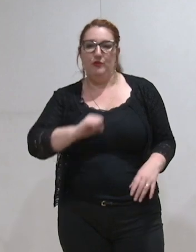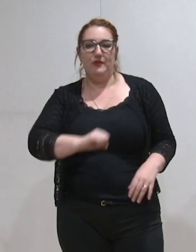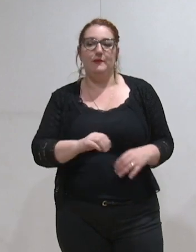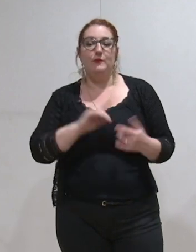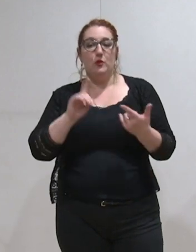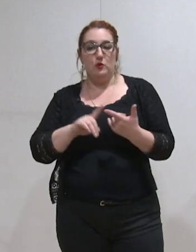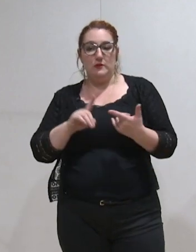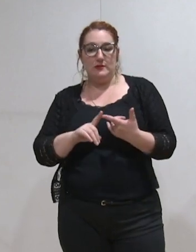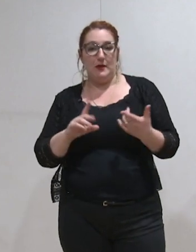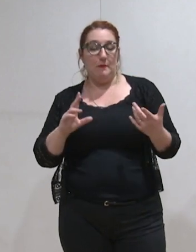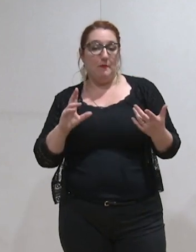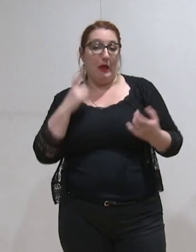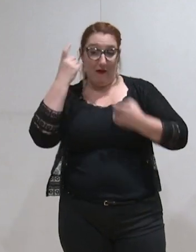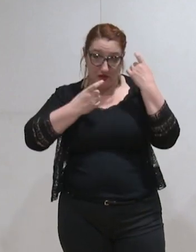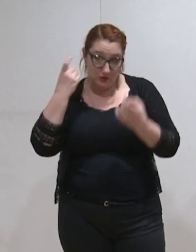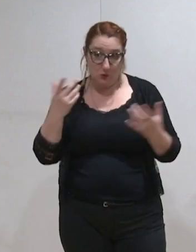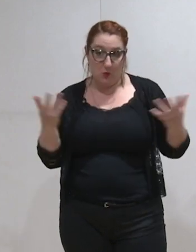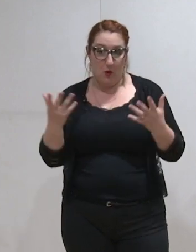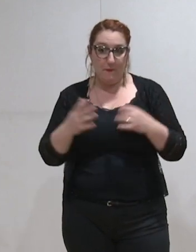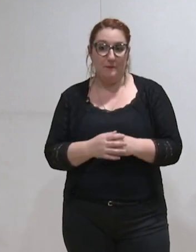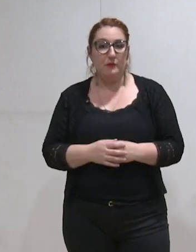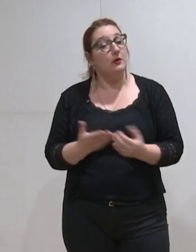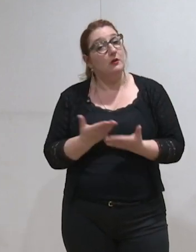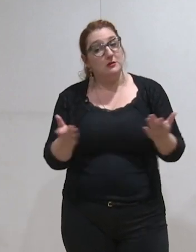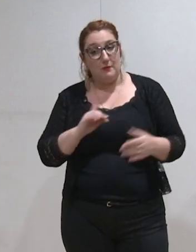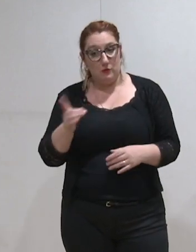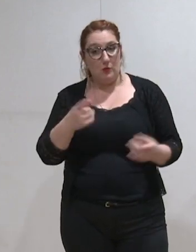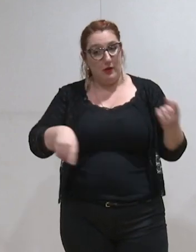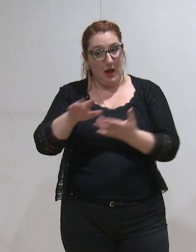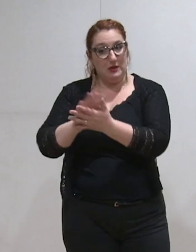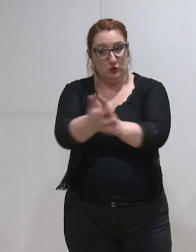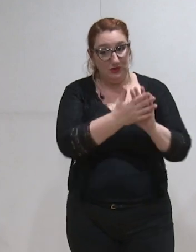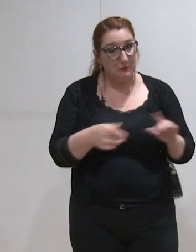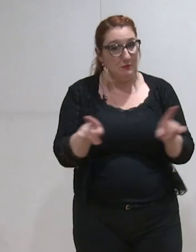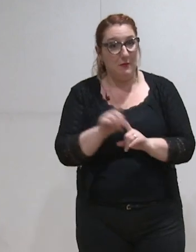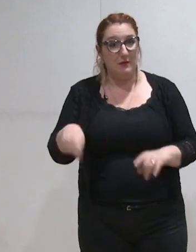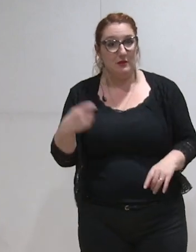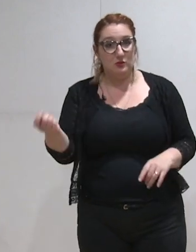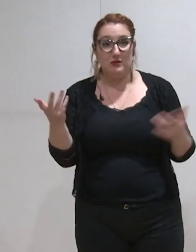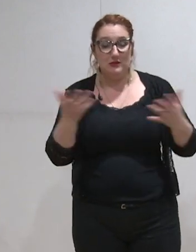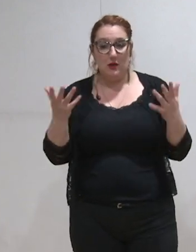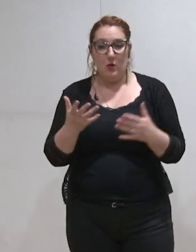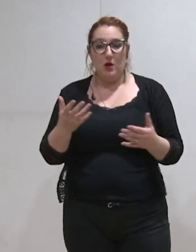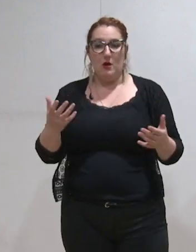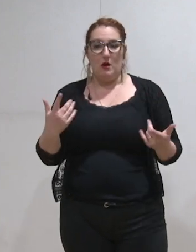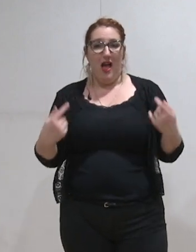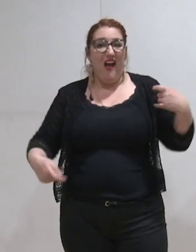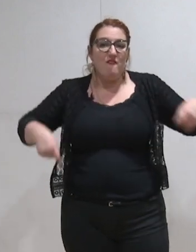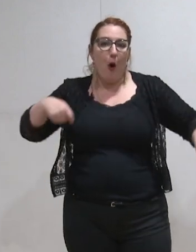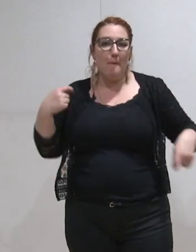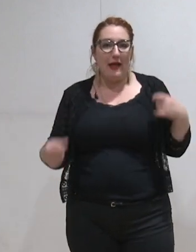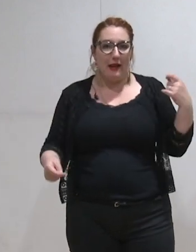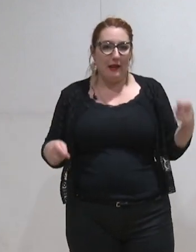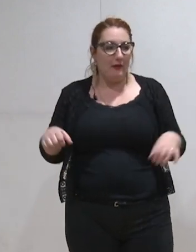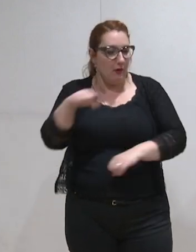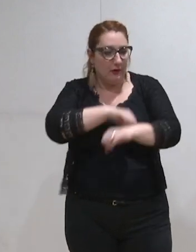deuxième question qui se pose à nous qui est une question qui est pas simple qui se pose aux assos évidemment c'est la question de la prise en compte de l'informel quand il y a des